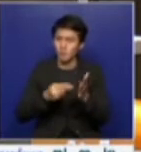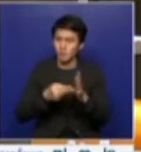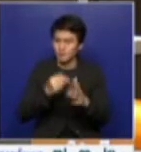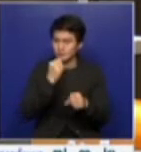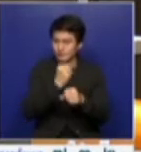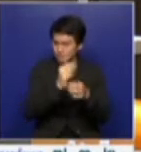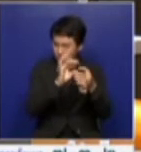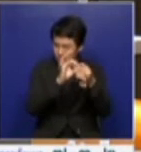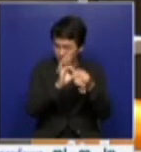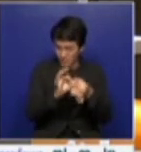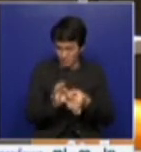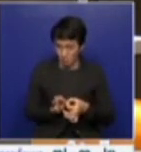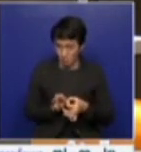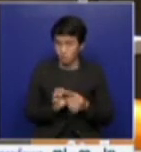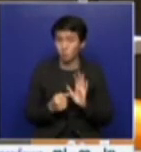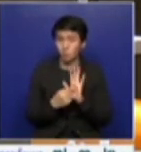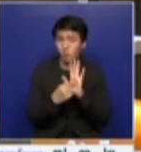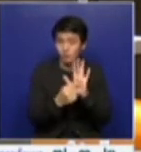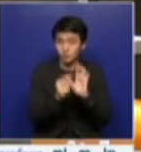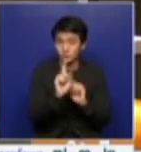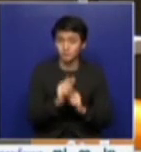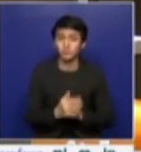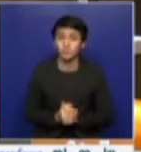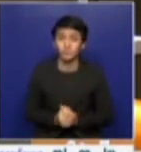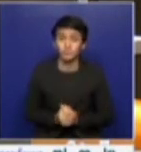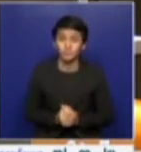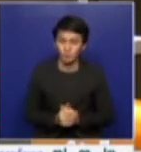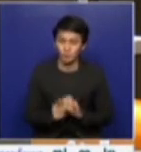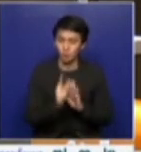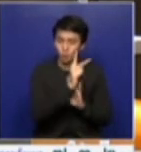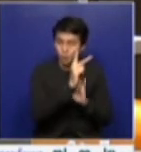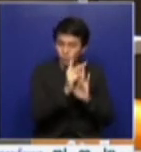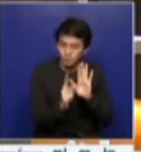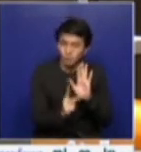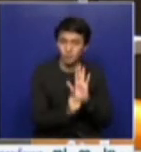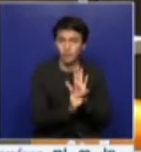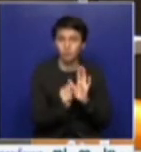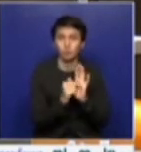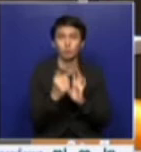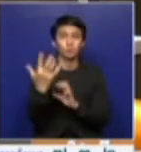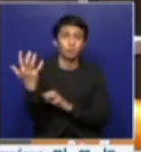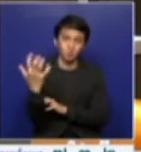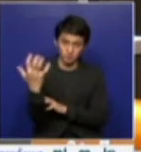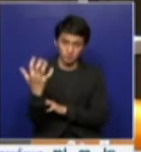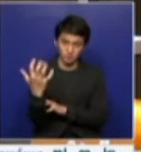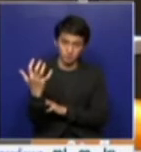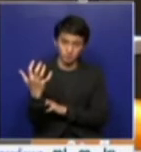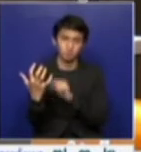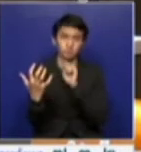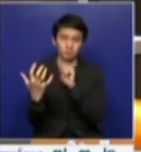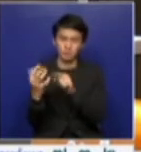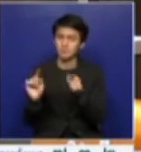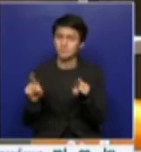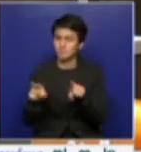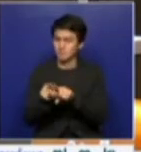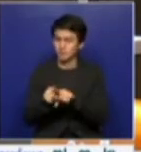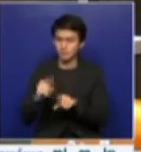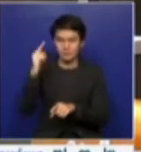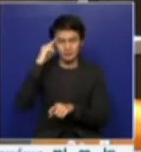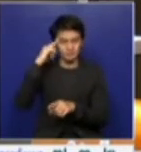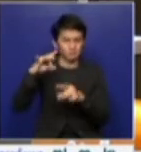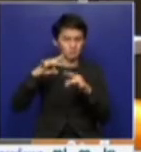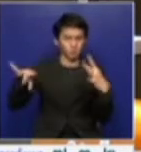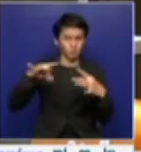ตัวอย่างเช่นกฎหมายเกี่ยวกับคอมพิวเตอร์ดำเนินคดีกับผู้เห็นต่างเป็นจำนวน